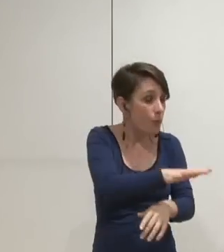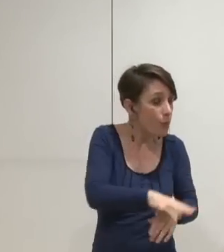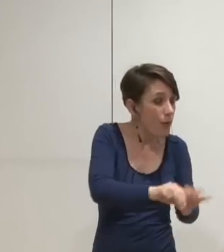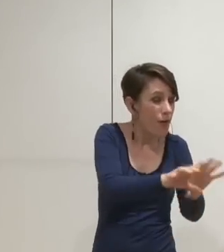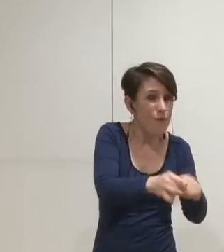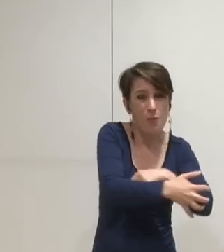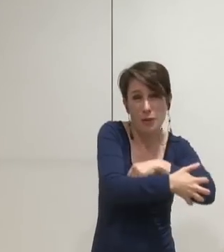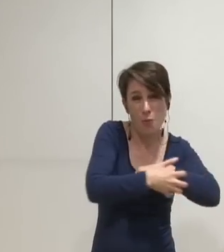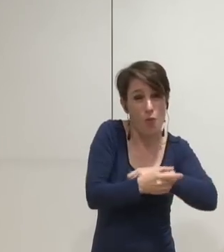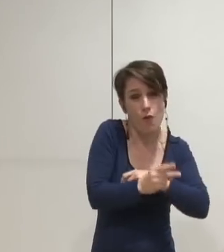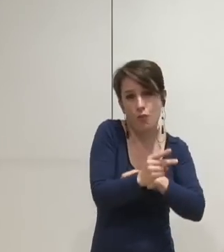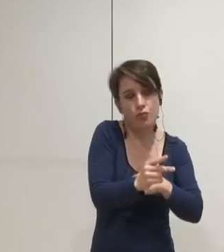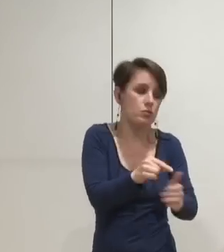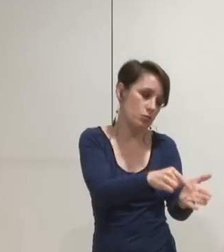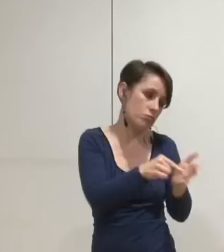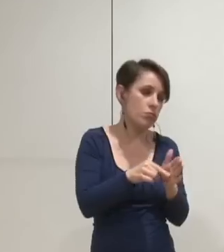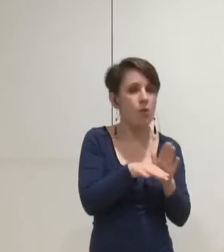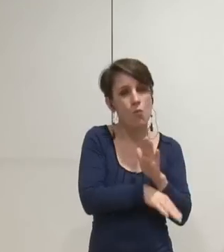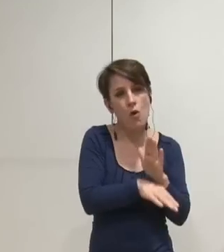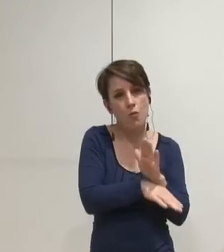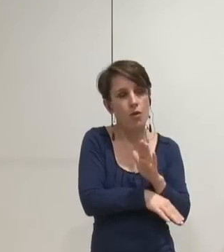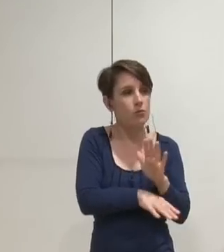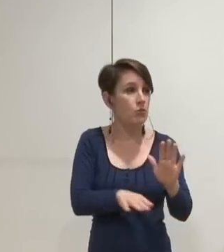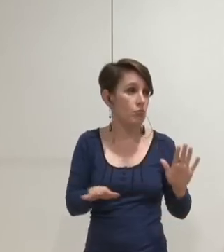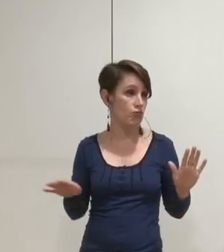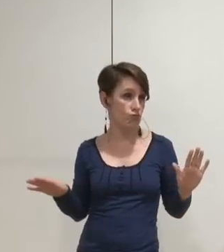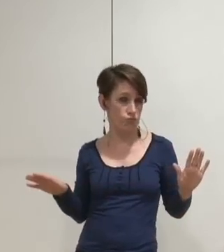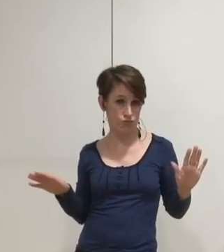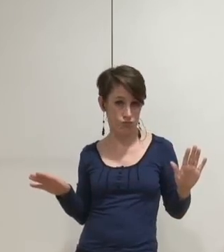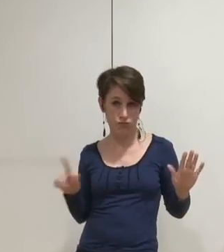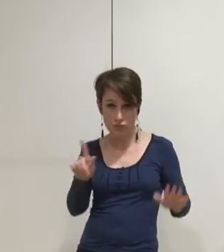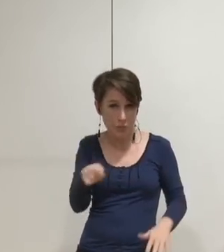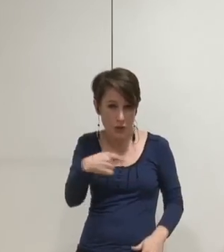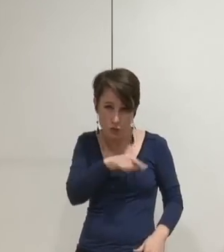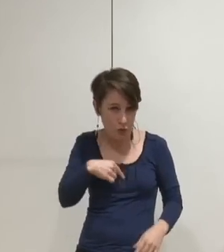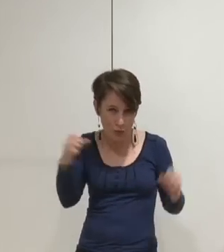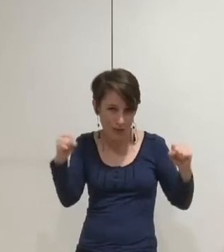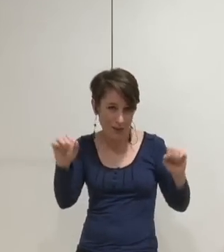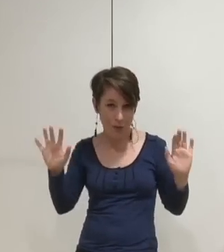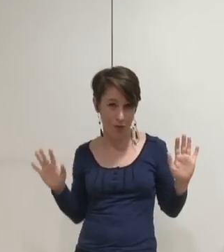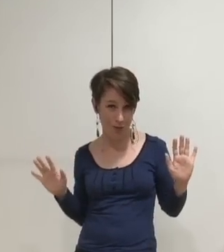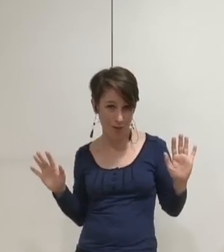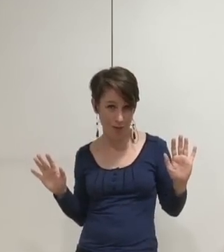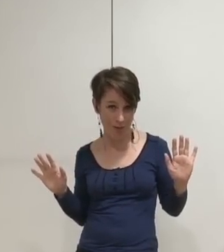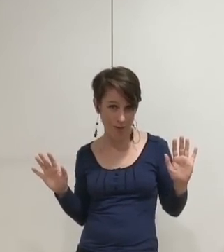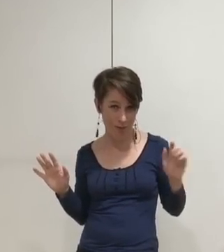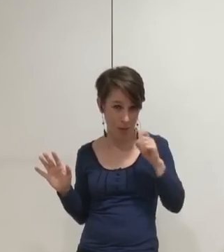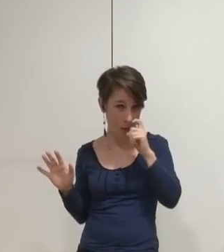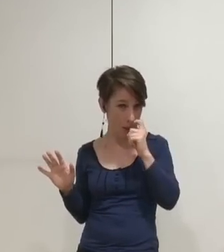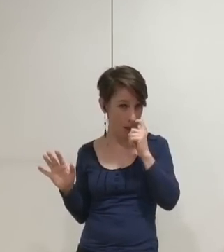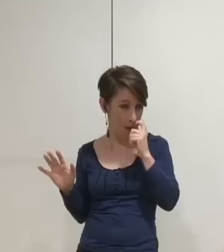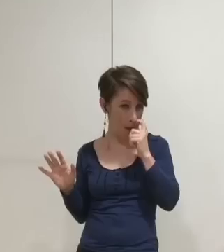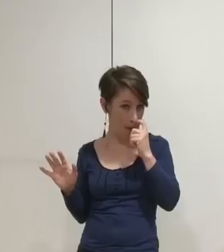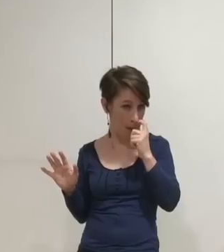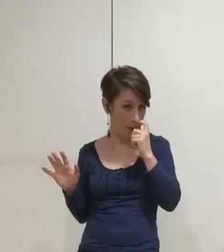modestes d'entre nous bien évidemment nous adhérons à ce principe il n'en demeure pas moins que si on